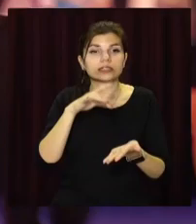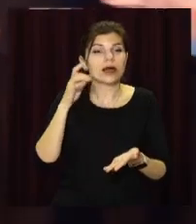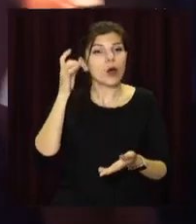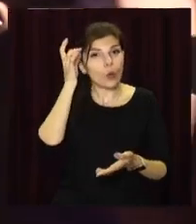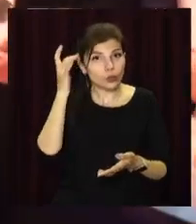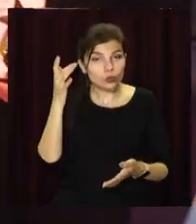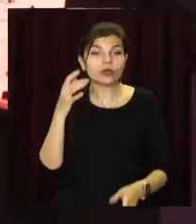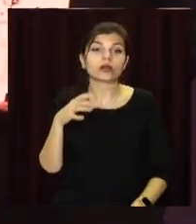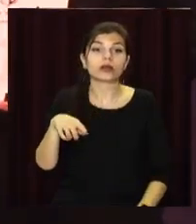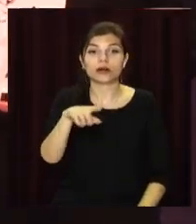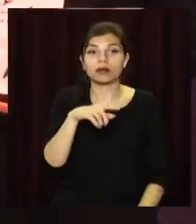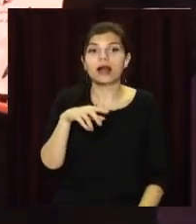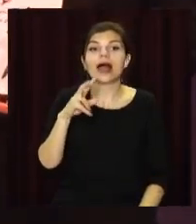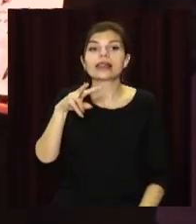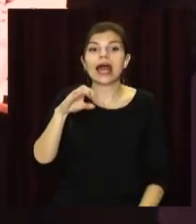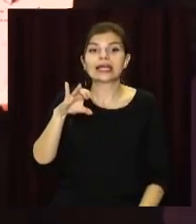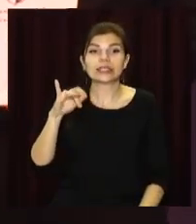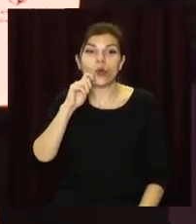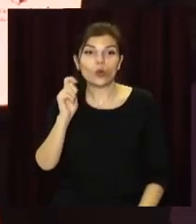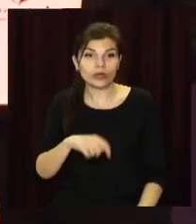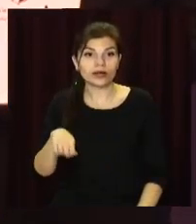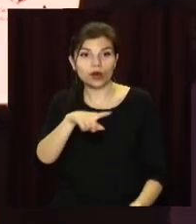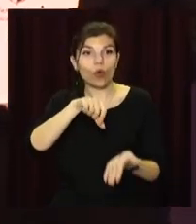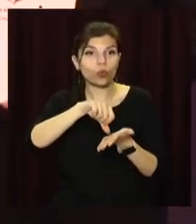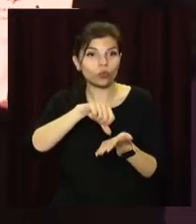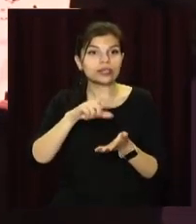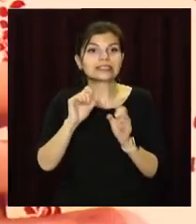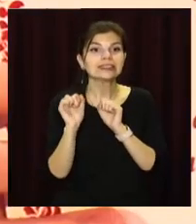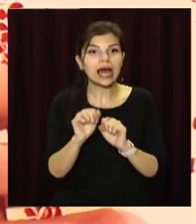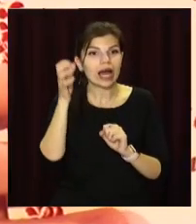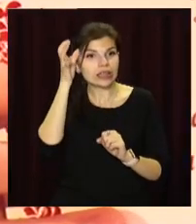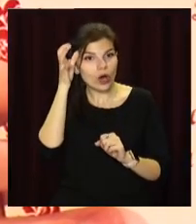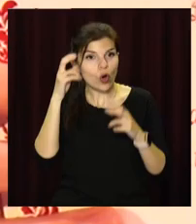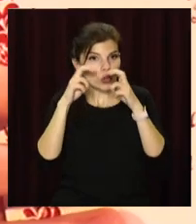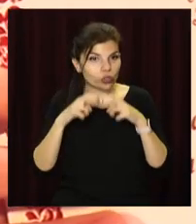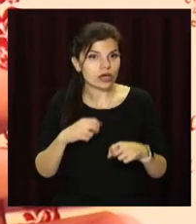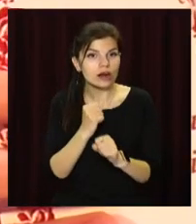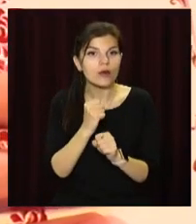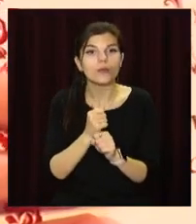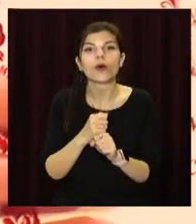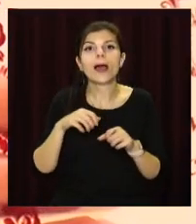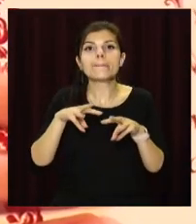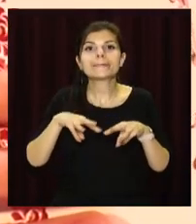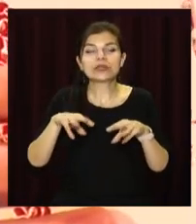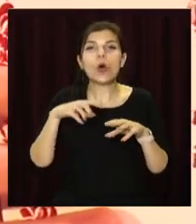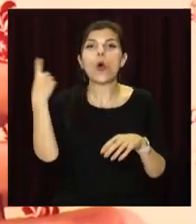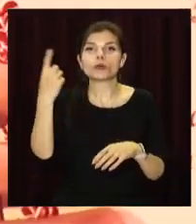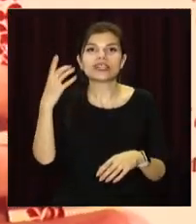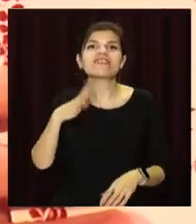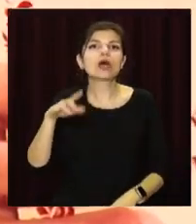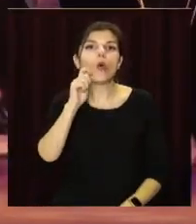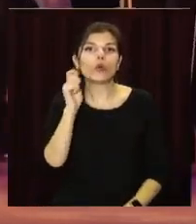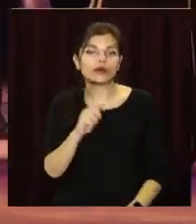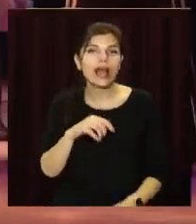як переможців, так і лауреатів конкурсу захисту науково-дослідницьких робіт міського, обласного та всеукраїнського рівнів.